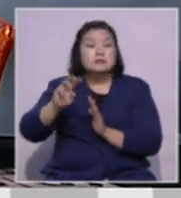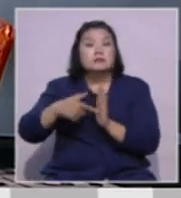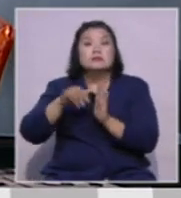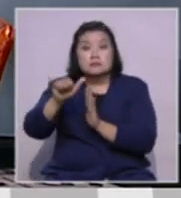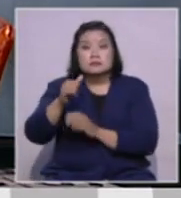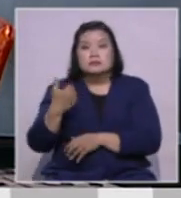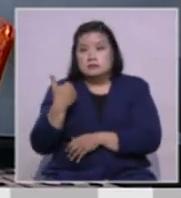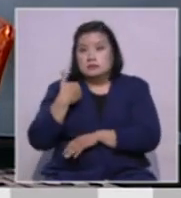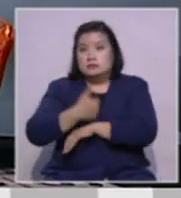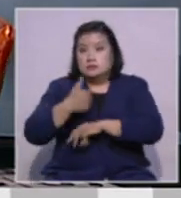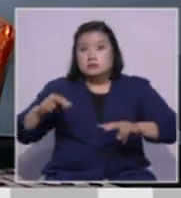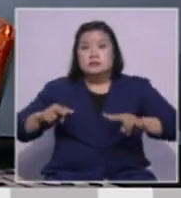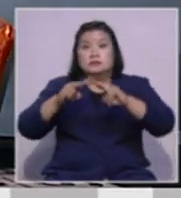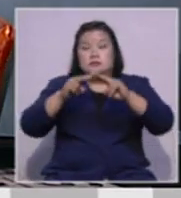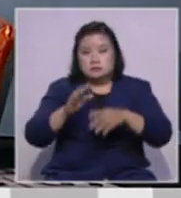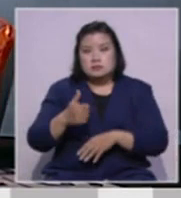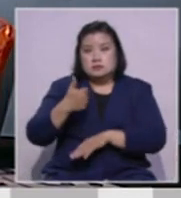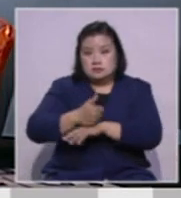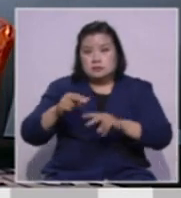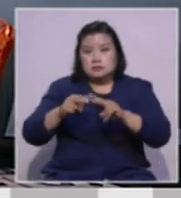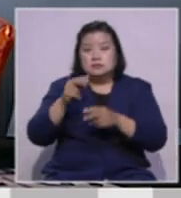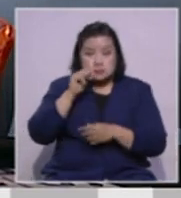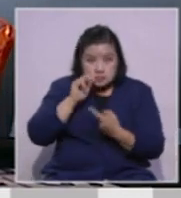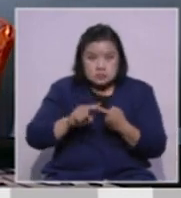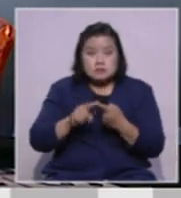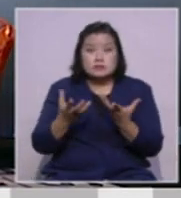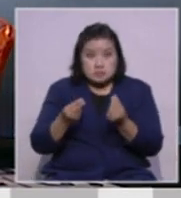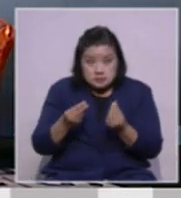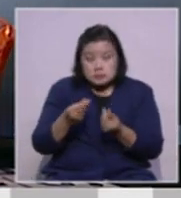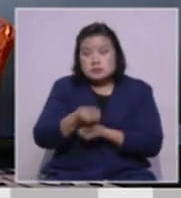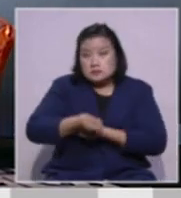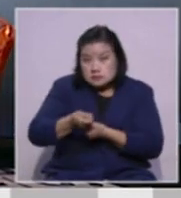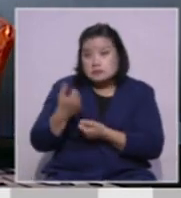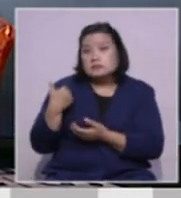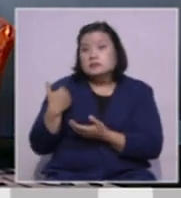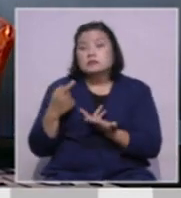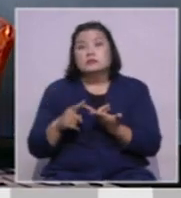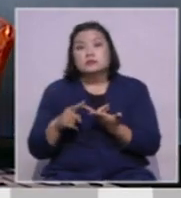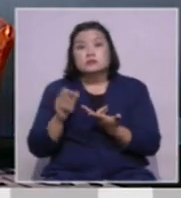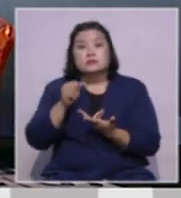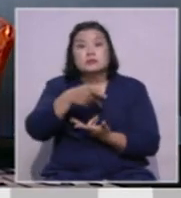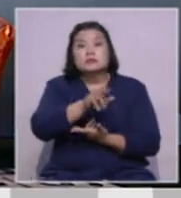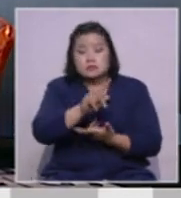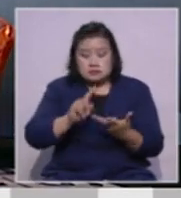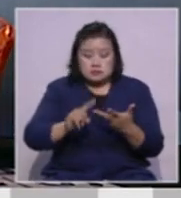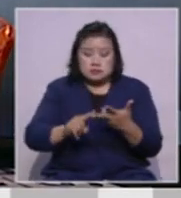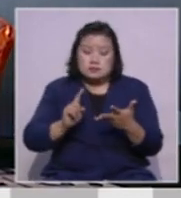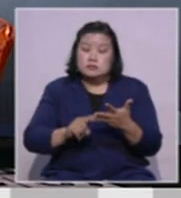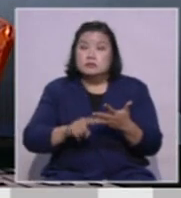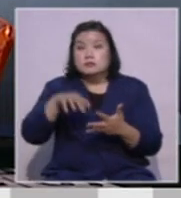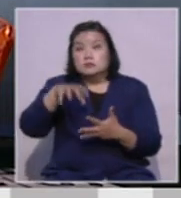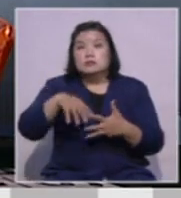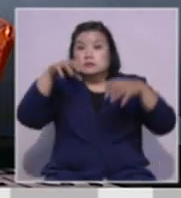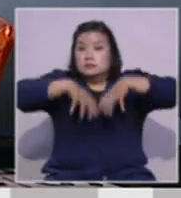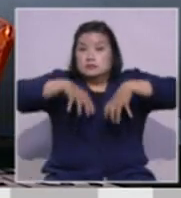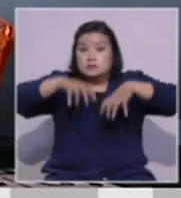ลัก ค ือกรมชลประทานกรมพัฒนาที่ดินสำนักงานปฏิรูปที่ดินเพื่อเกษตรกรรมหรือสปกแล้วก็กรมฝนหลวงและการบินเกษตรส่วน